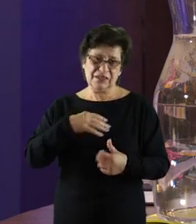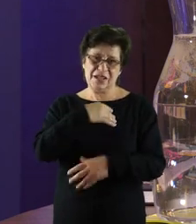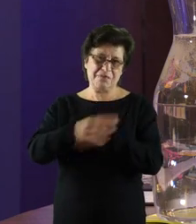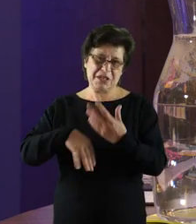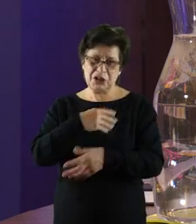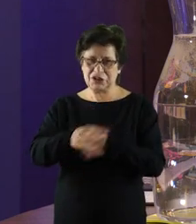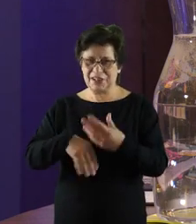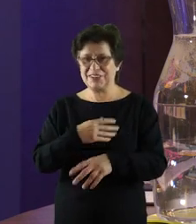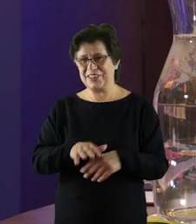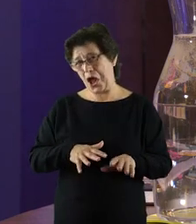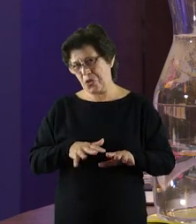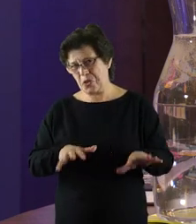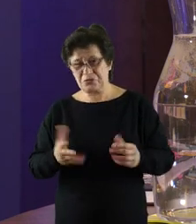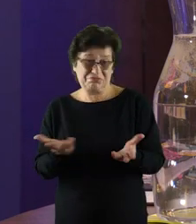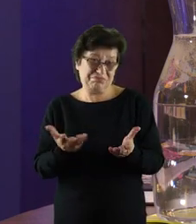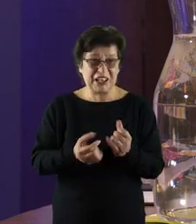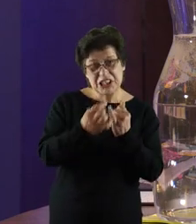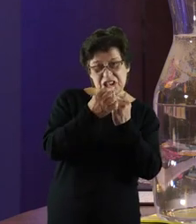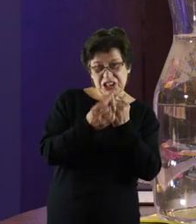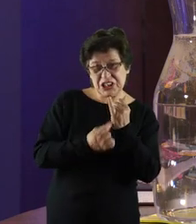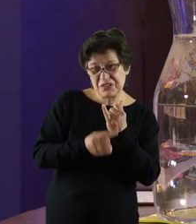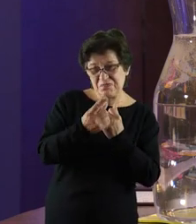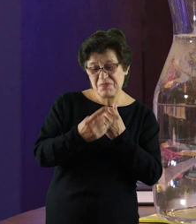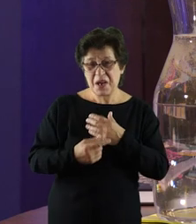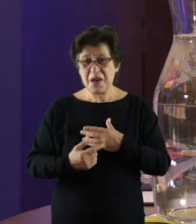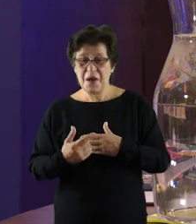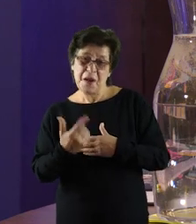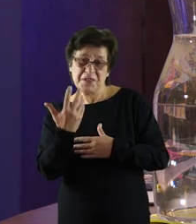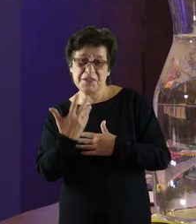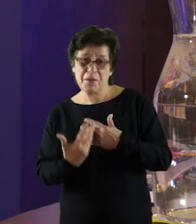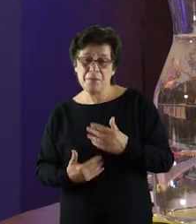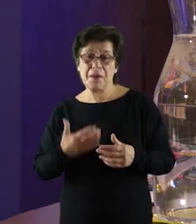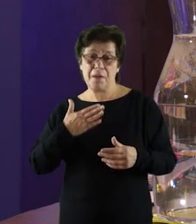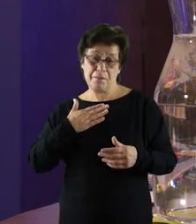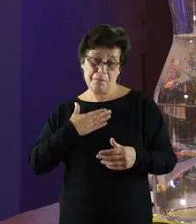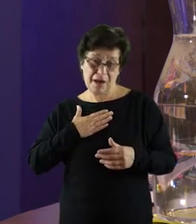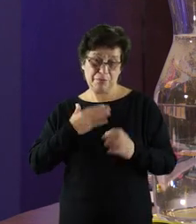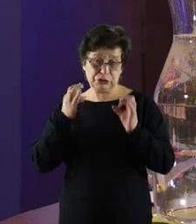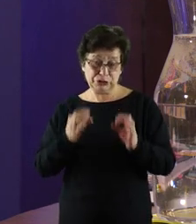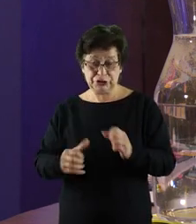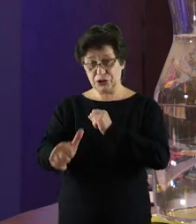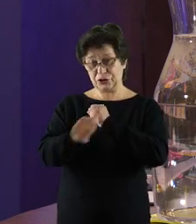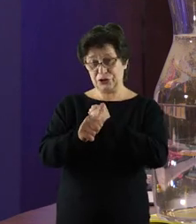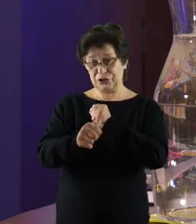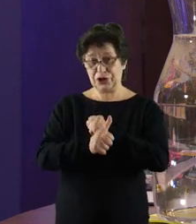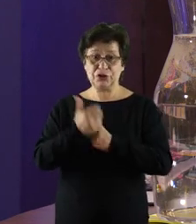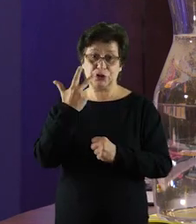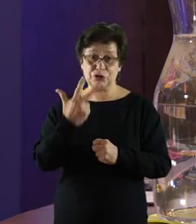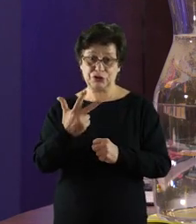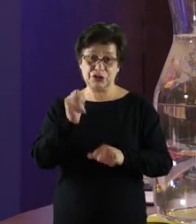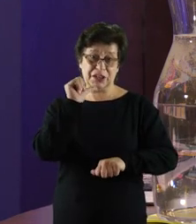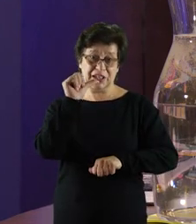przecież jesteście cieniasy z matmy, tak jak ja, powiem po prostu, że mam dzisiaj 63 lata, a piszę